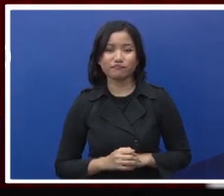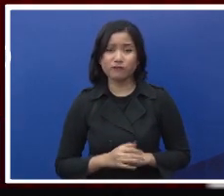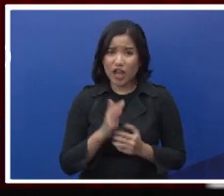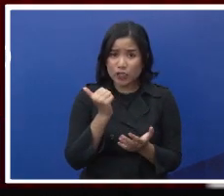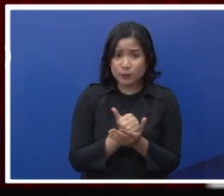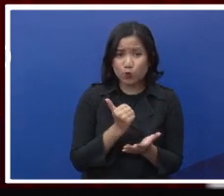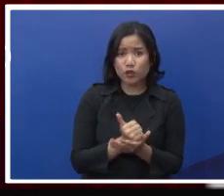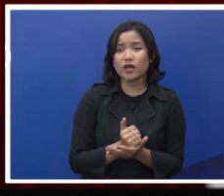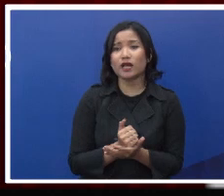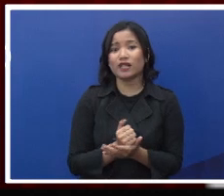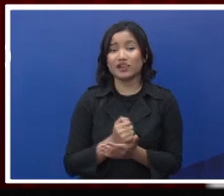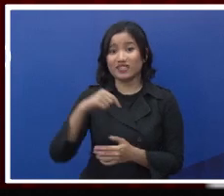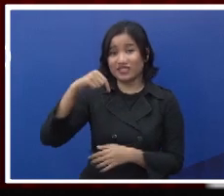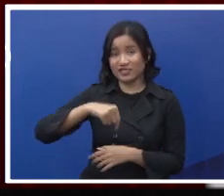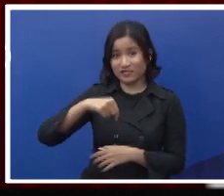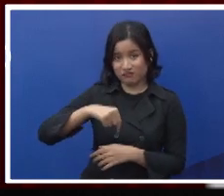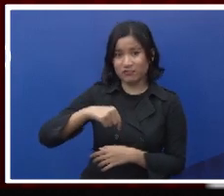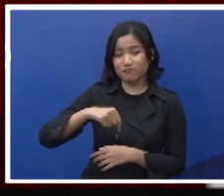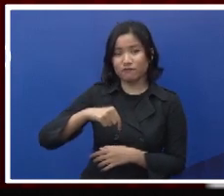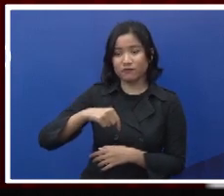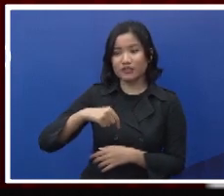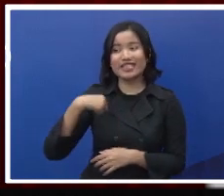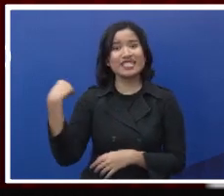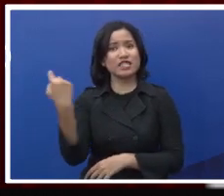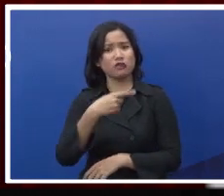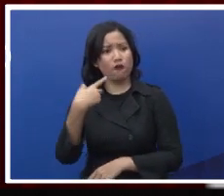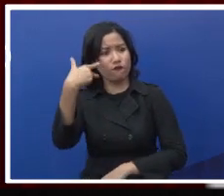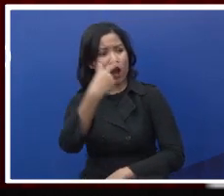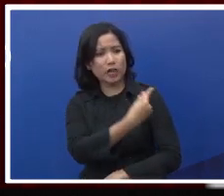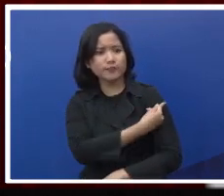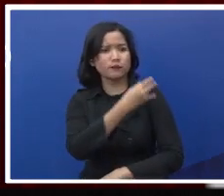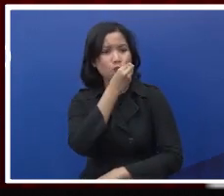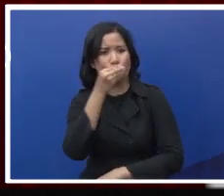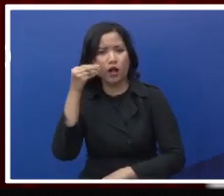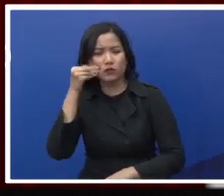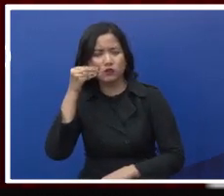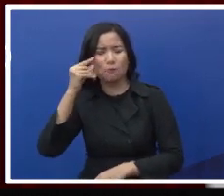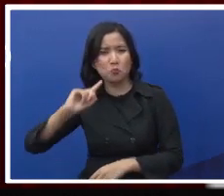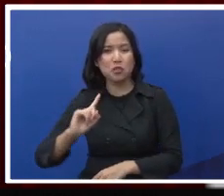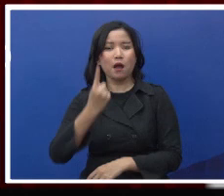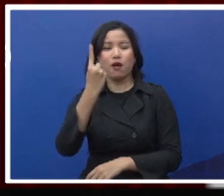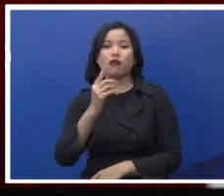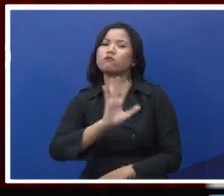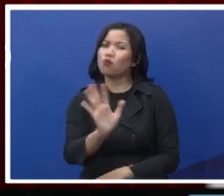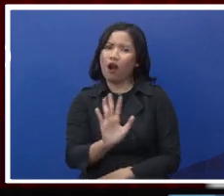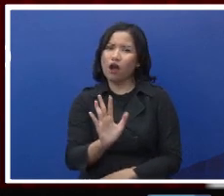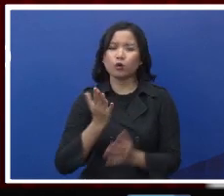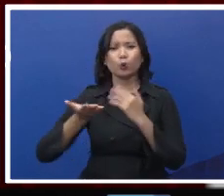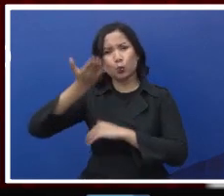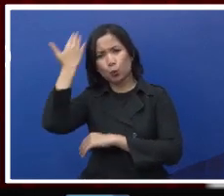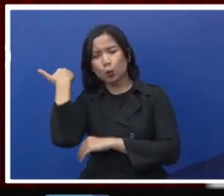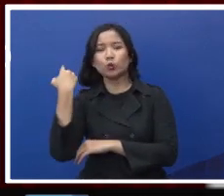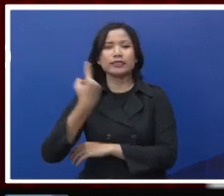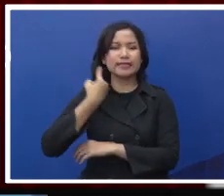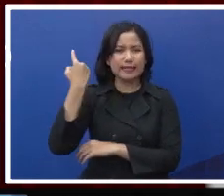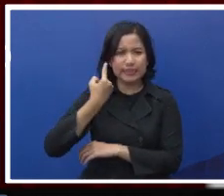ini bukan pertama kali kita itu menjalankan vaksinasi sambil puasa. Sudah sering kita alami. Sebelum ini pun